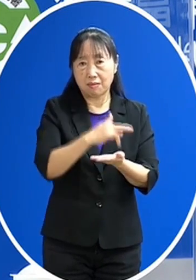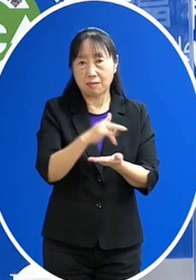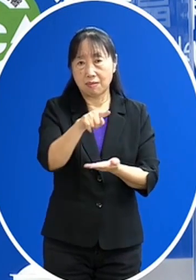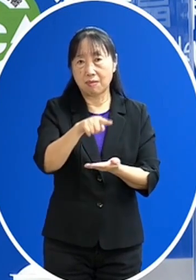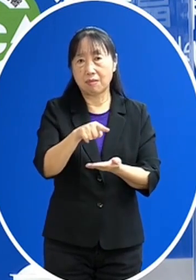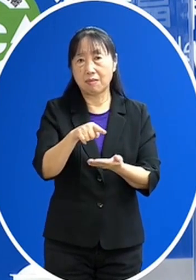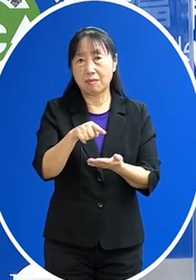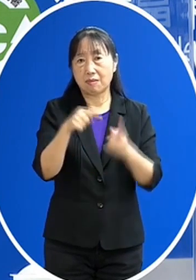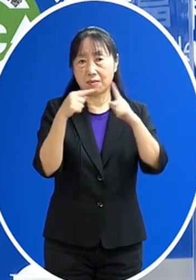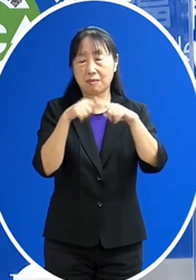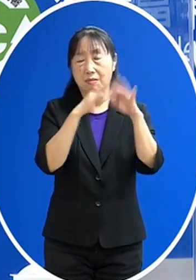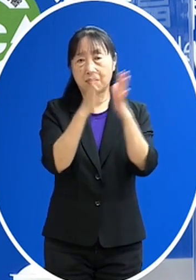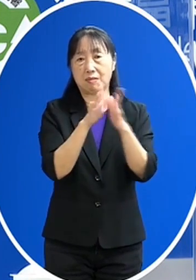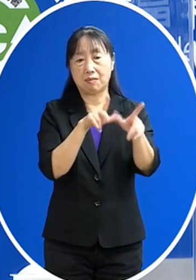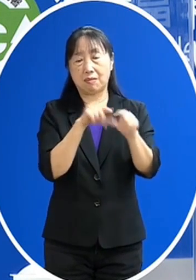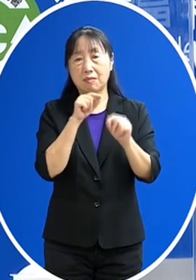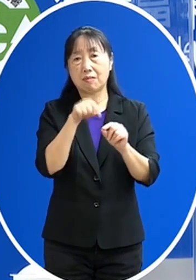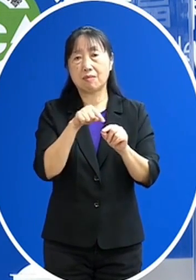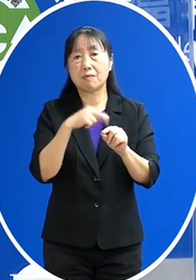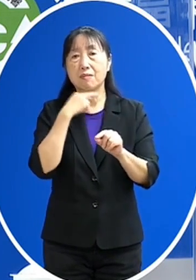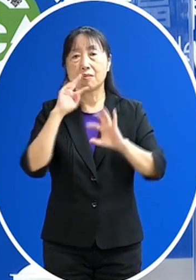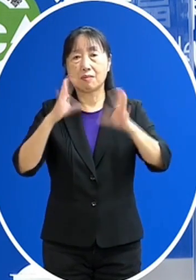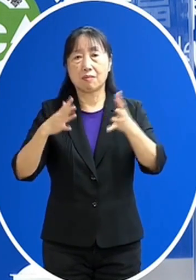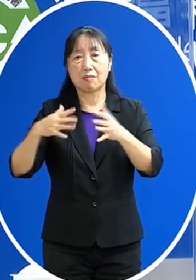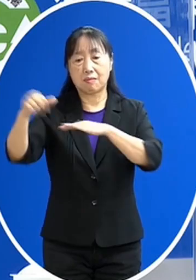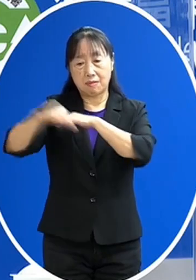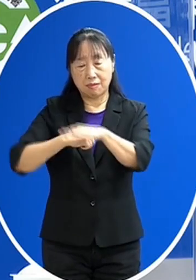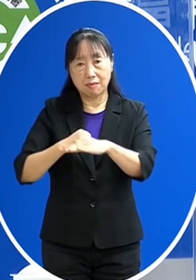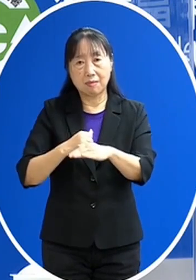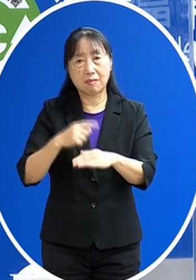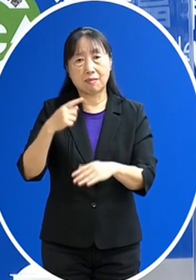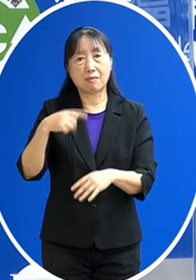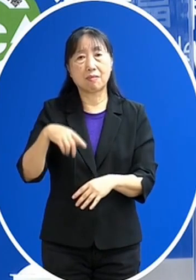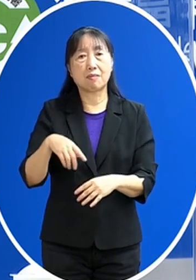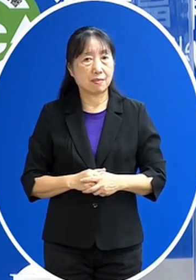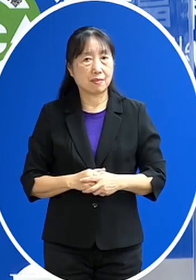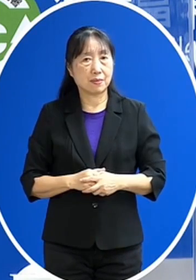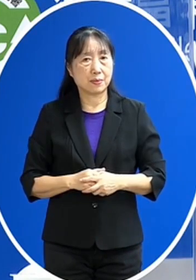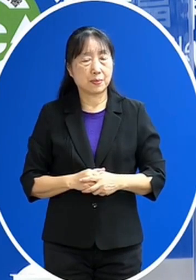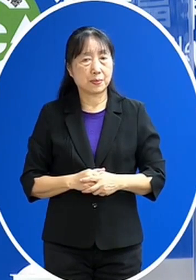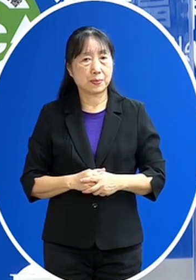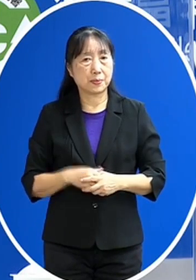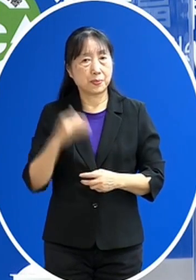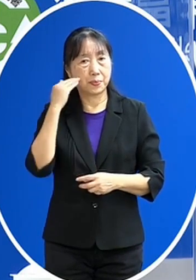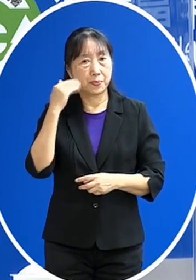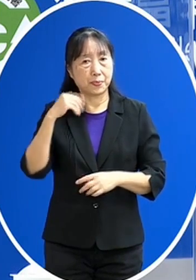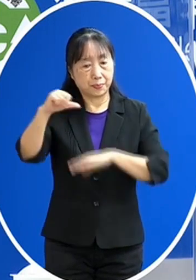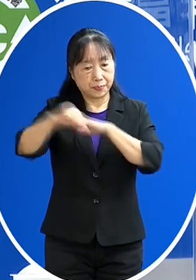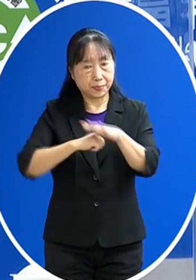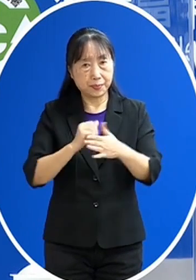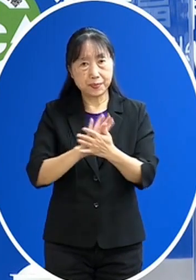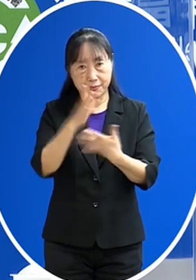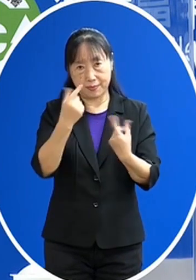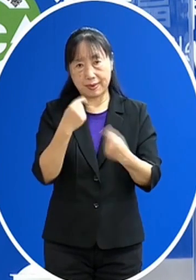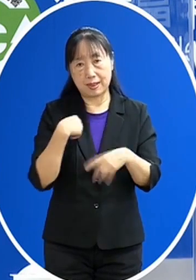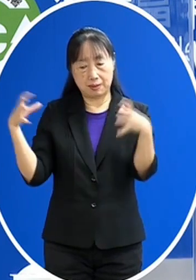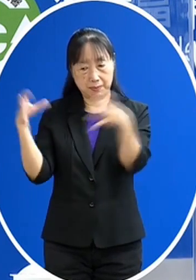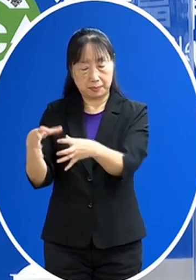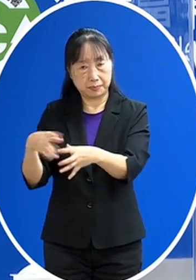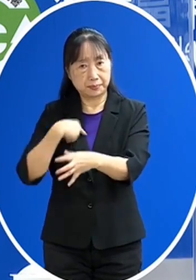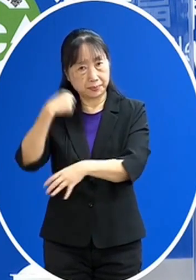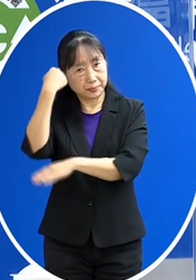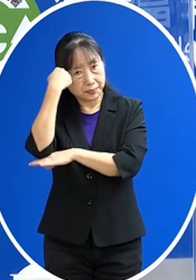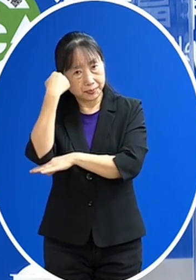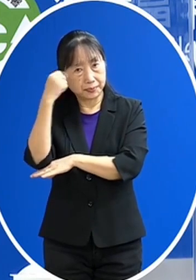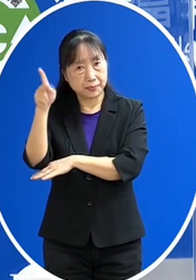客，将比照英国入境或14天具有英国旅行社入境后，一律住集中检疫所且